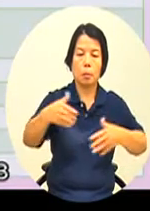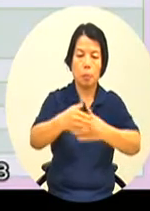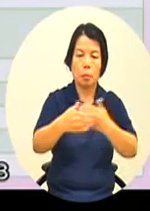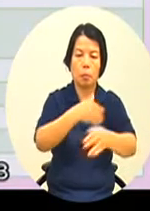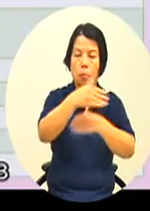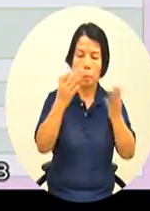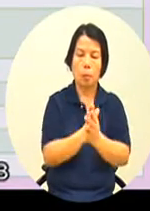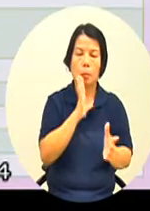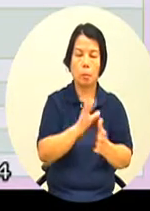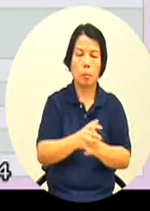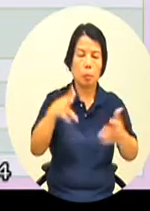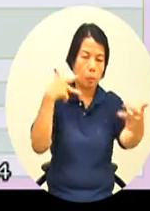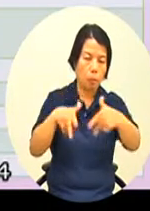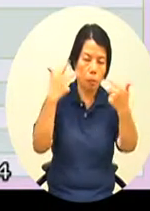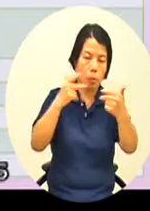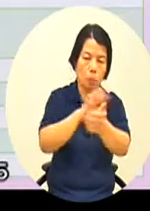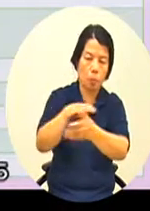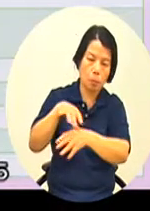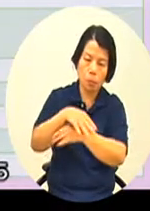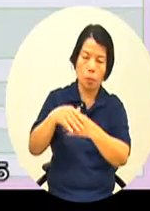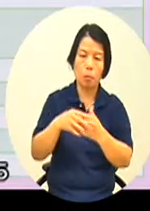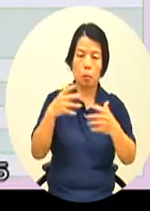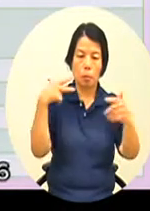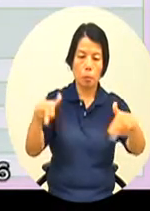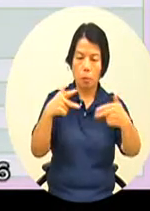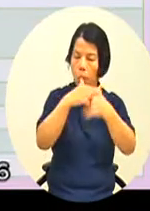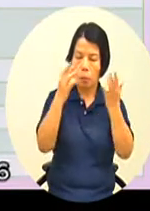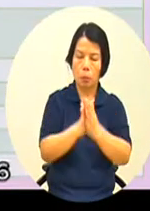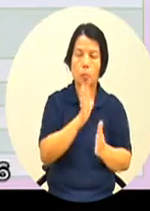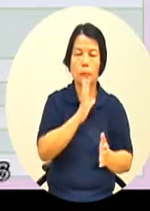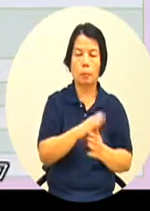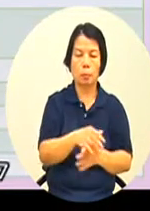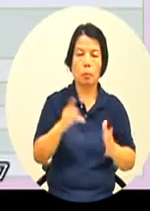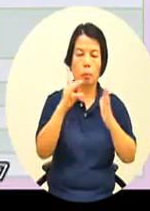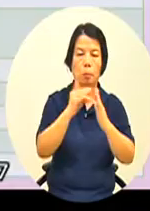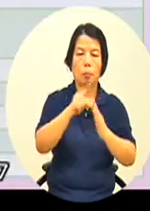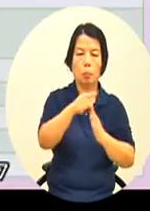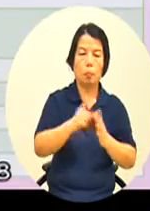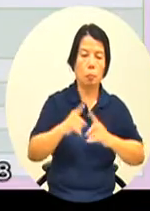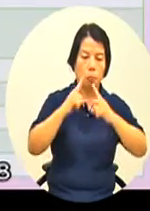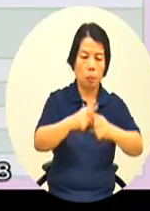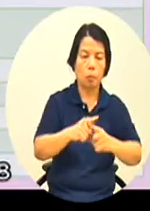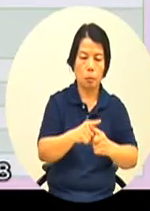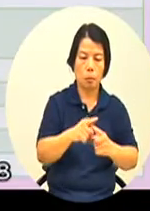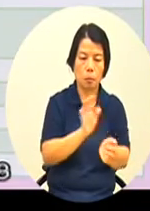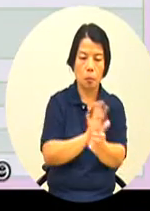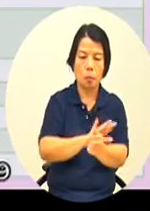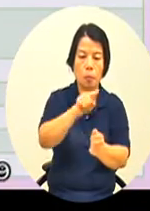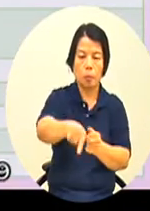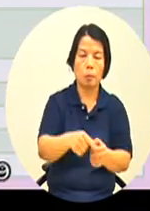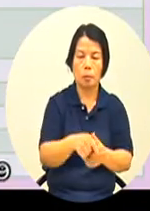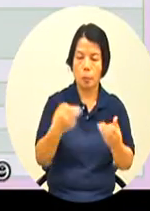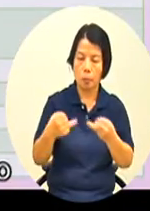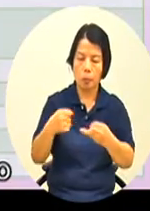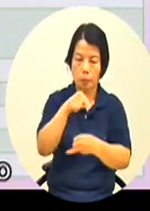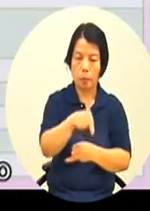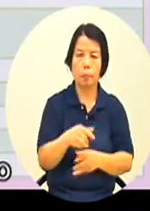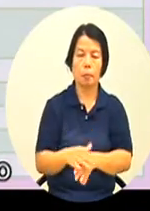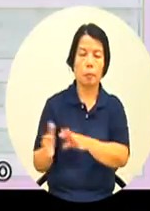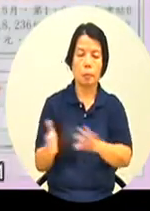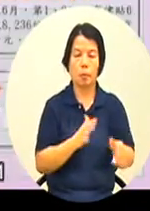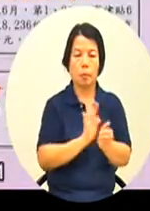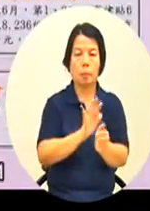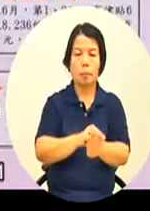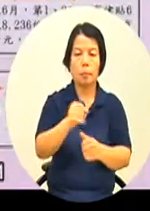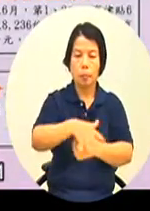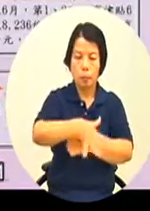律咨询，还有同性办理住居，这都是我们在户政临柜服务上面绩优的一些成果。那我们也协助其他